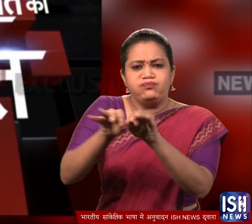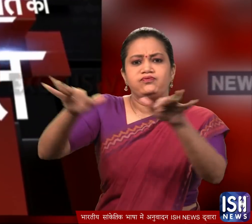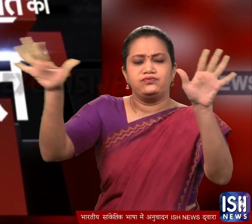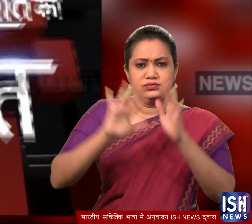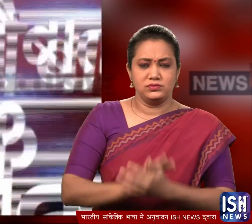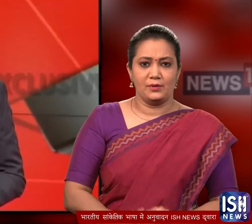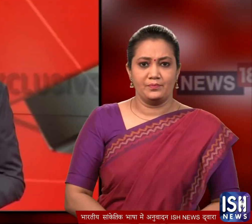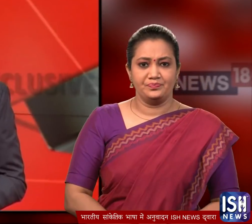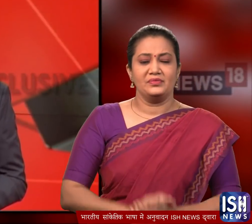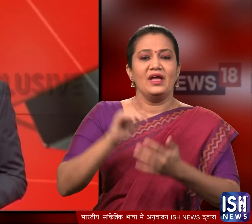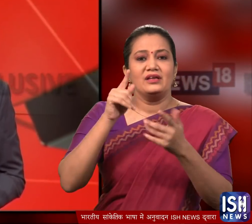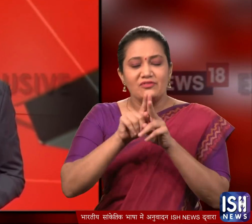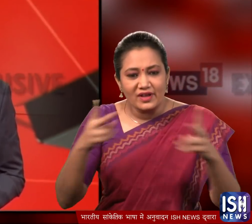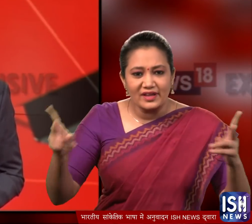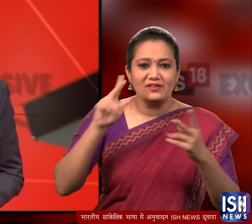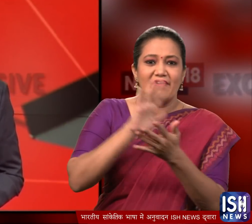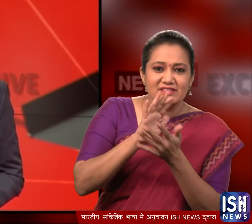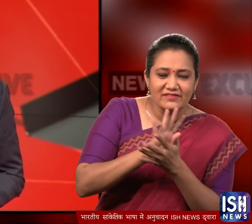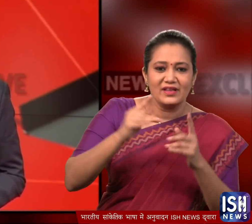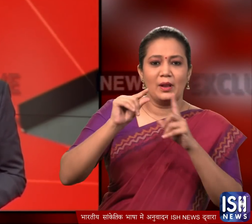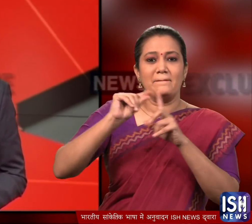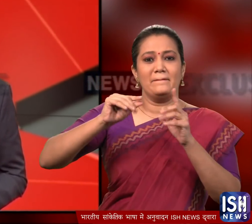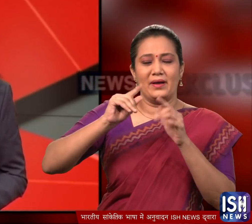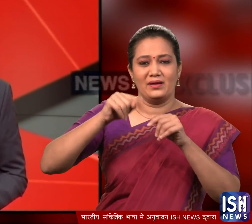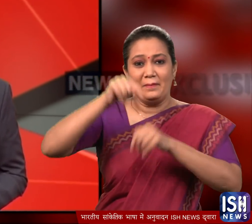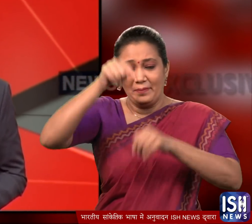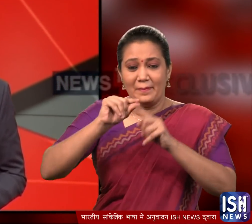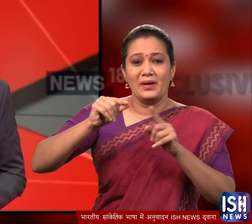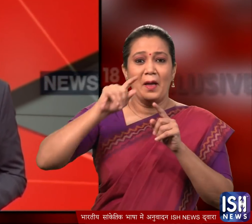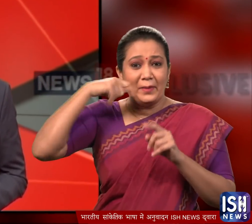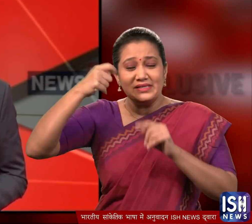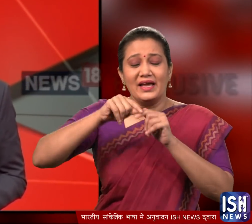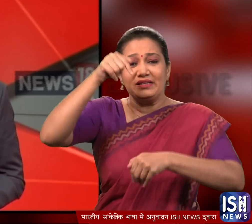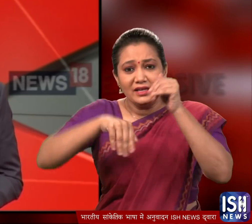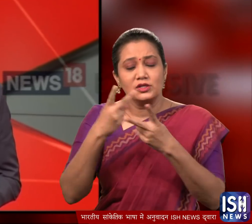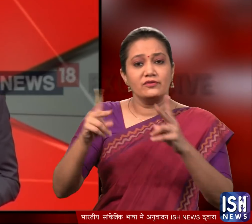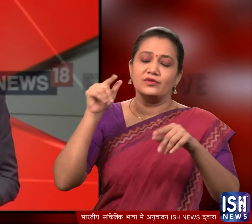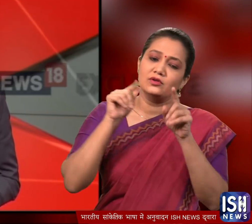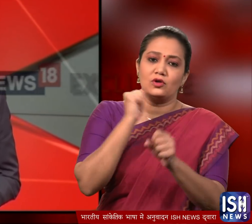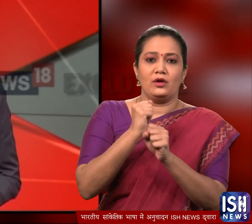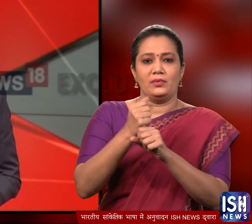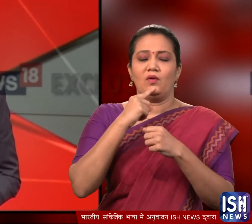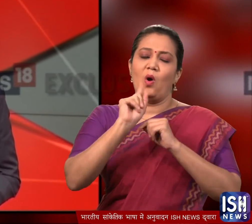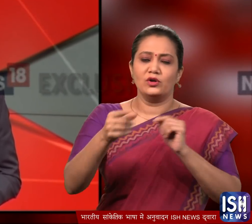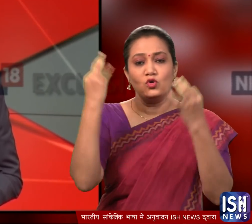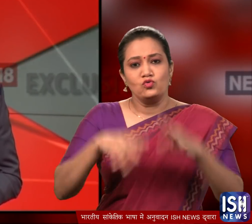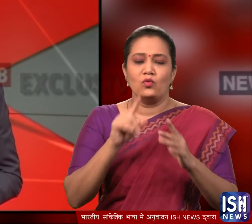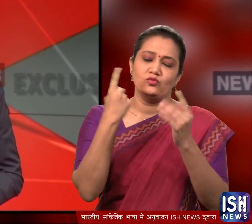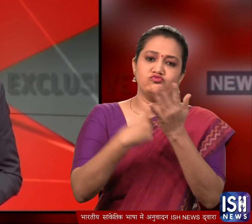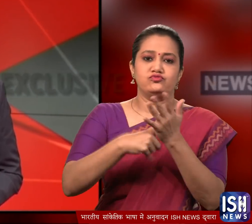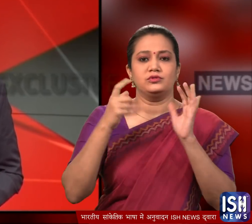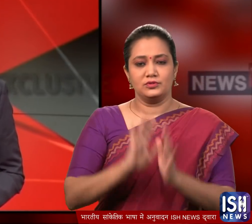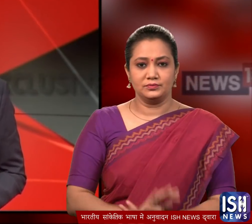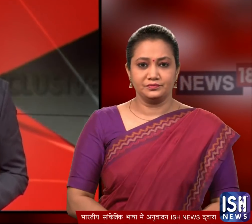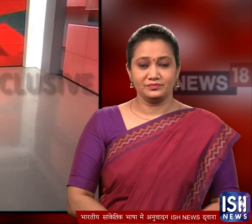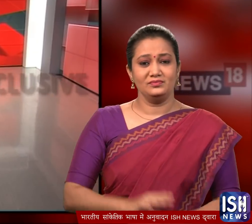भड़की। त्योहारों और पंचायत चुनाव को ध्यान में रखते हुए उत्तर प्रदेश सरकार ने कोरोना से जुड़े नए दिशा निर्देश जारी कर दिए। न्यूज़ 18